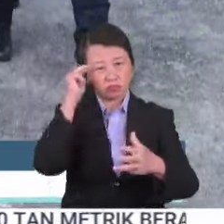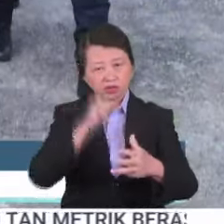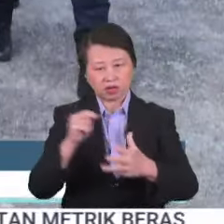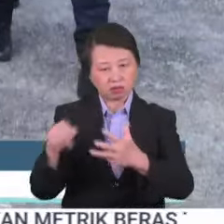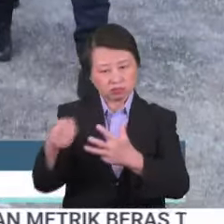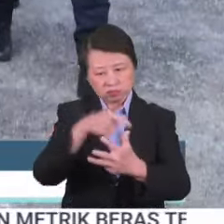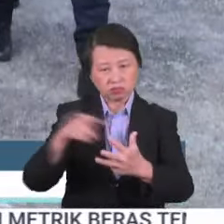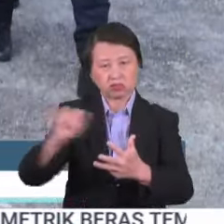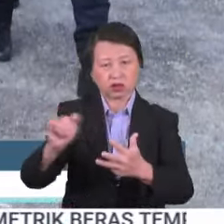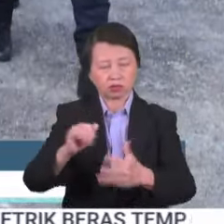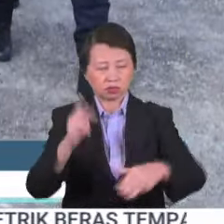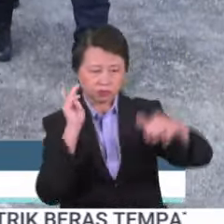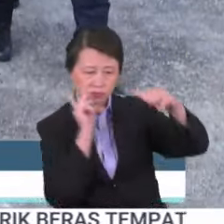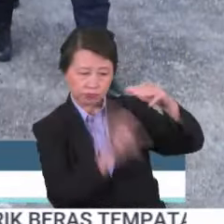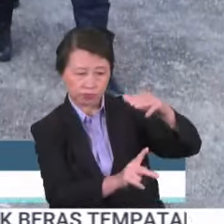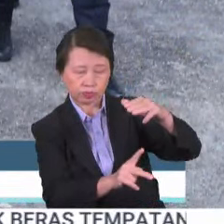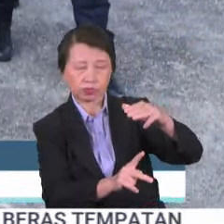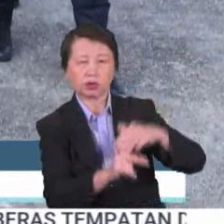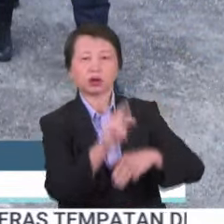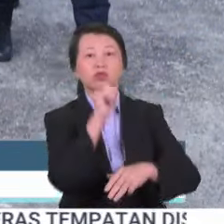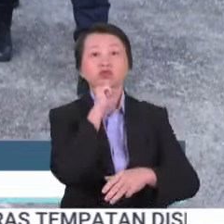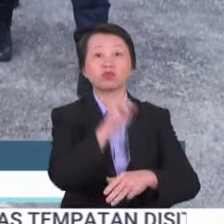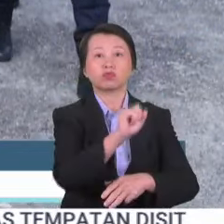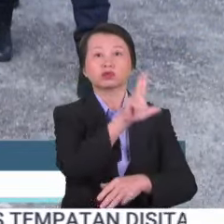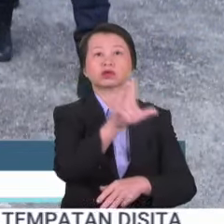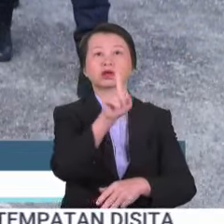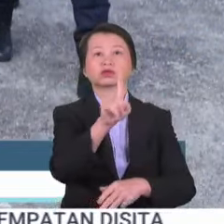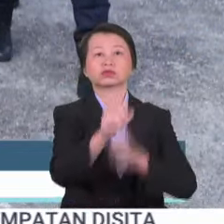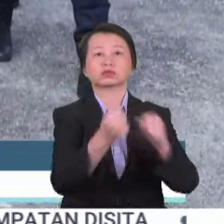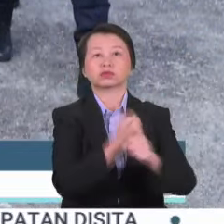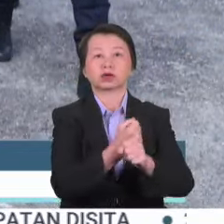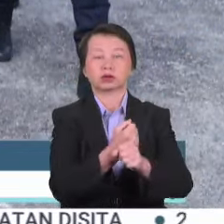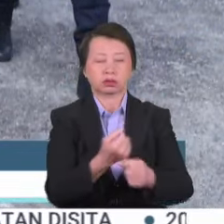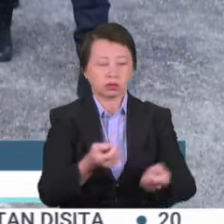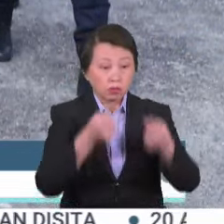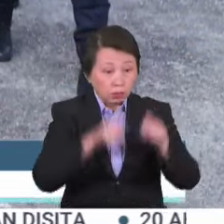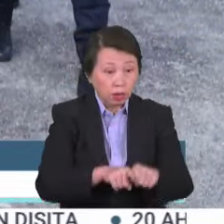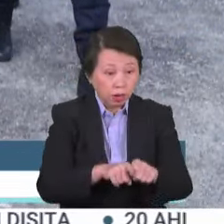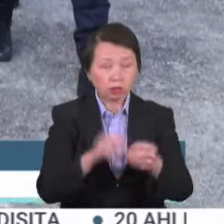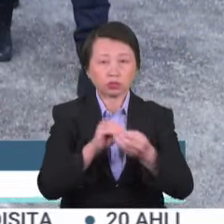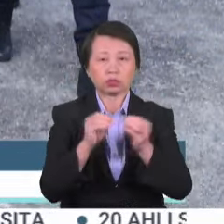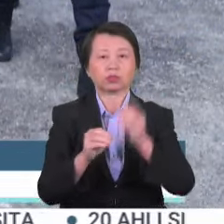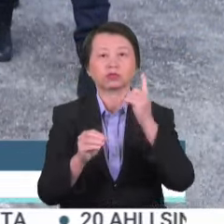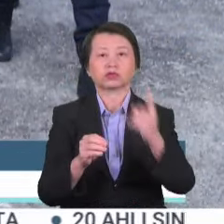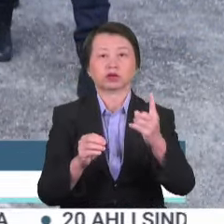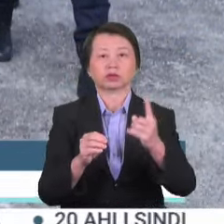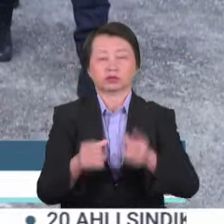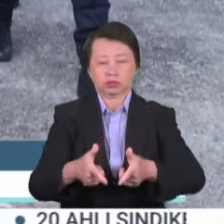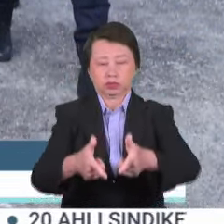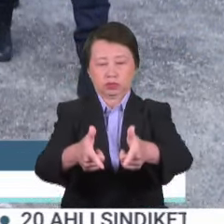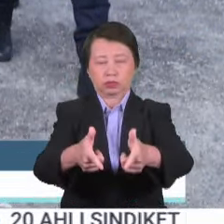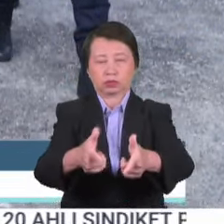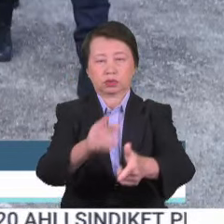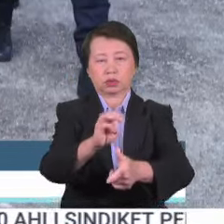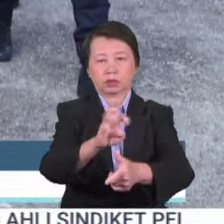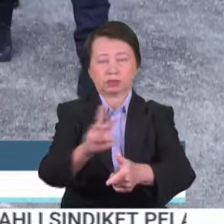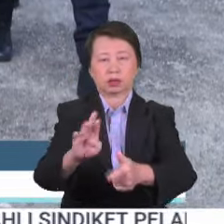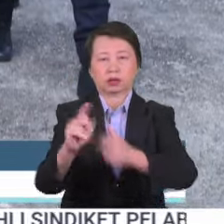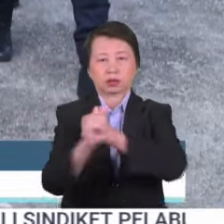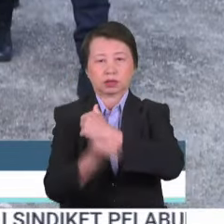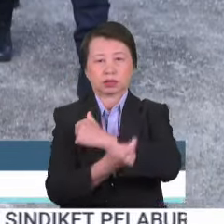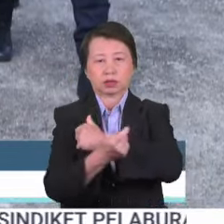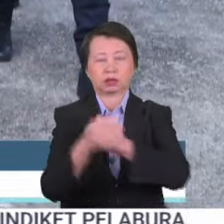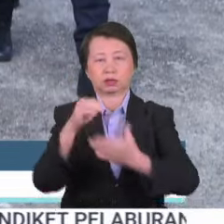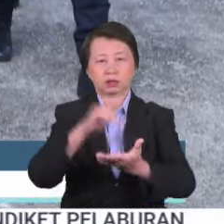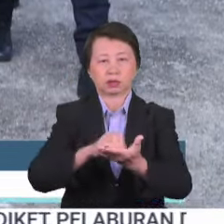bersama melakukan bunuh ke atas S. Kanan, 71 tahun. Kejadian berlaku di nombor 170, Lorong Bidara 4, Taman Desa